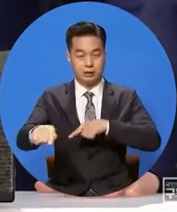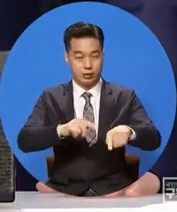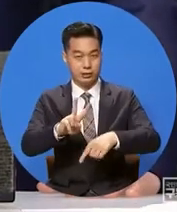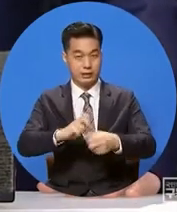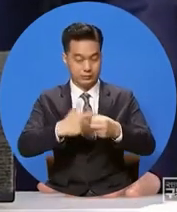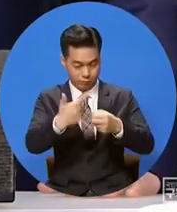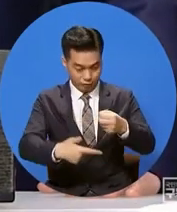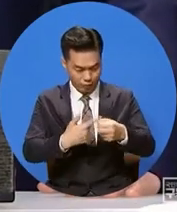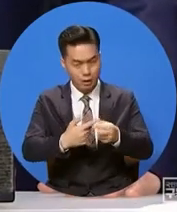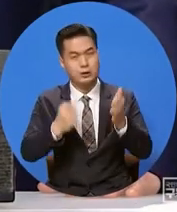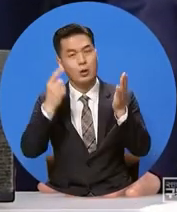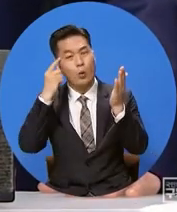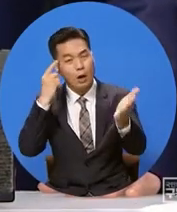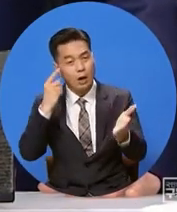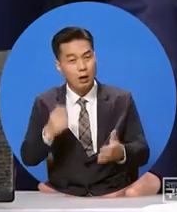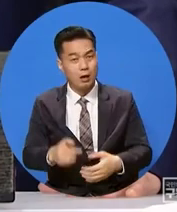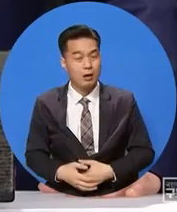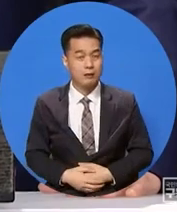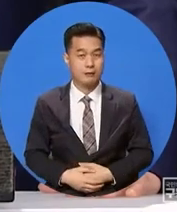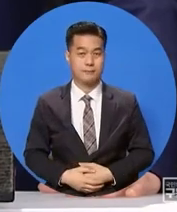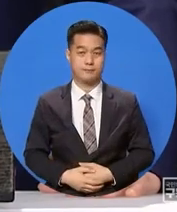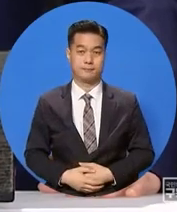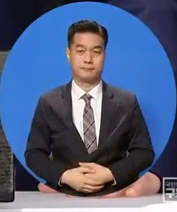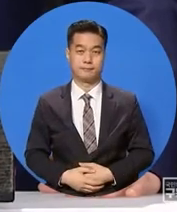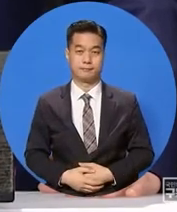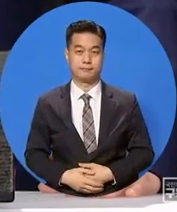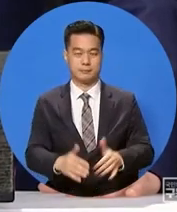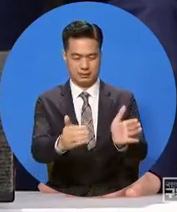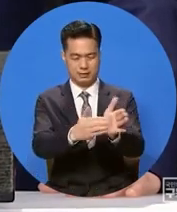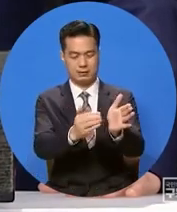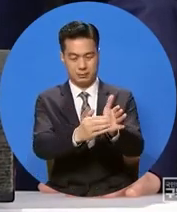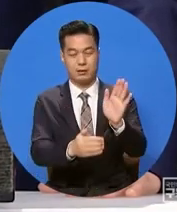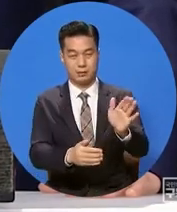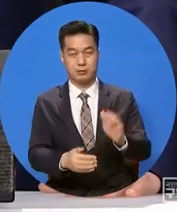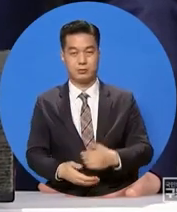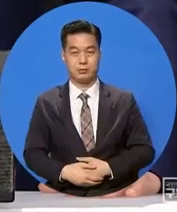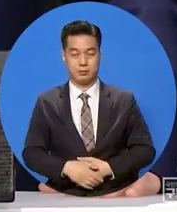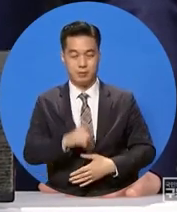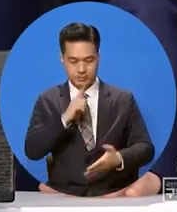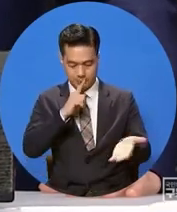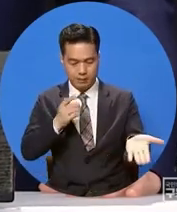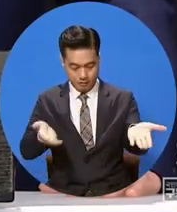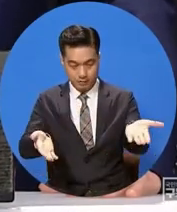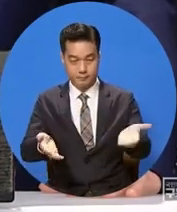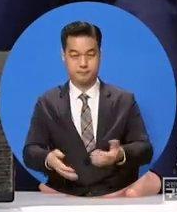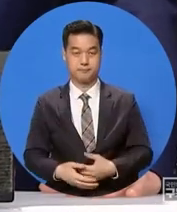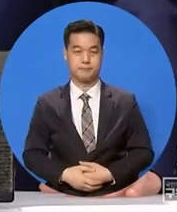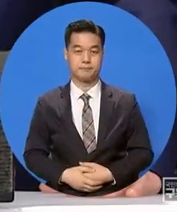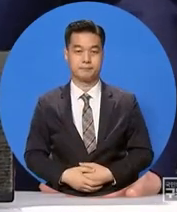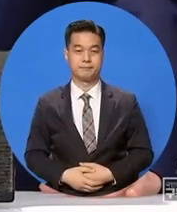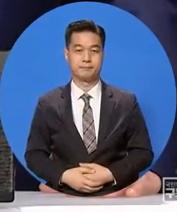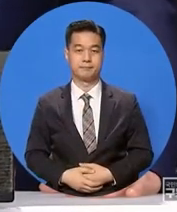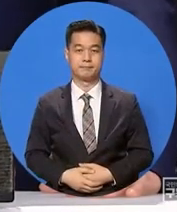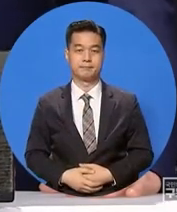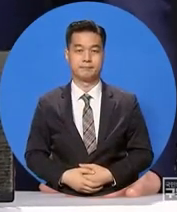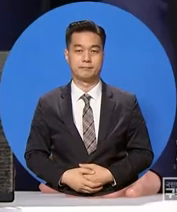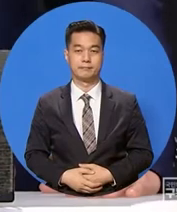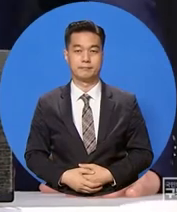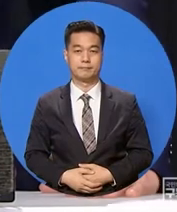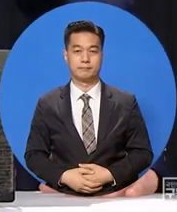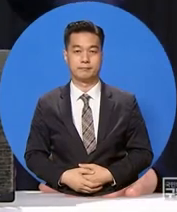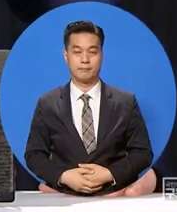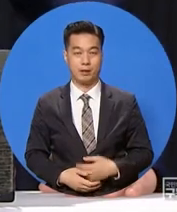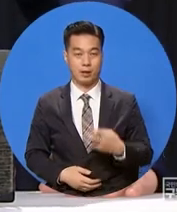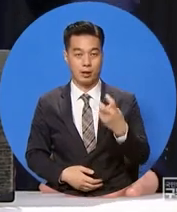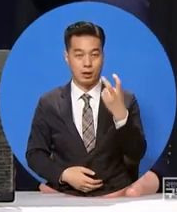26년 하시고 에이. 왜 그렇게 하십니까? 고만. 그럼 내가 하나 물어보겠습니다. 네. 아, 말씀하십시오. 예. 네. 본인이 저